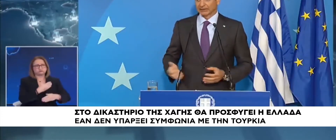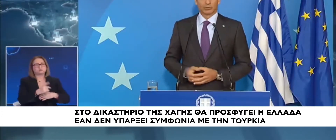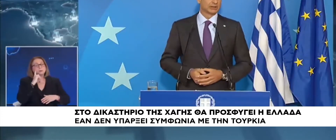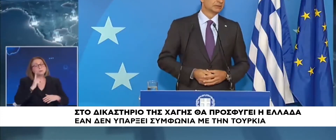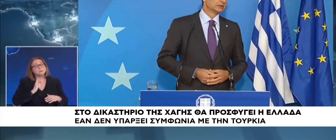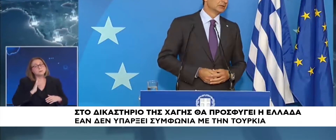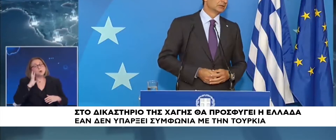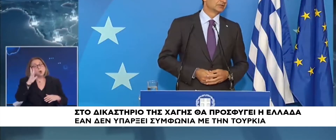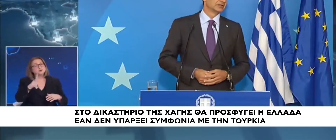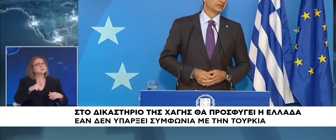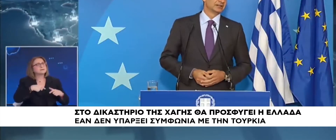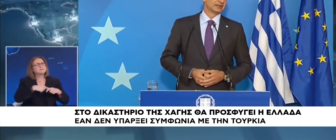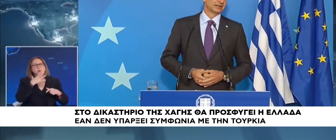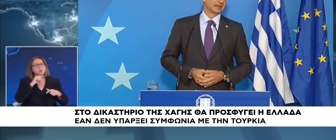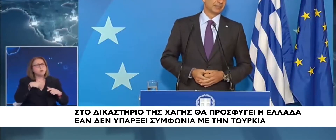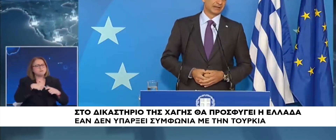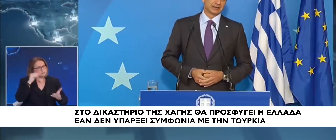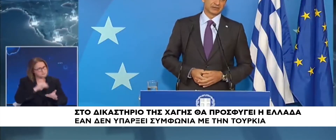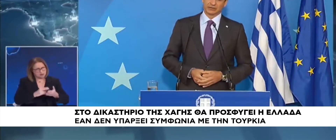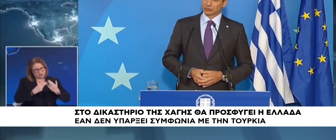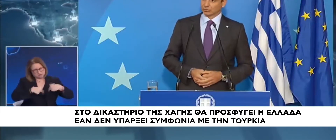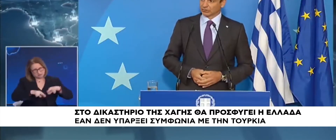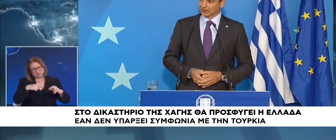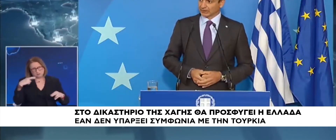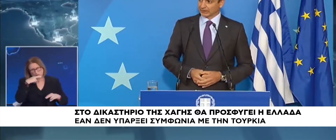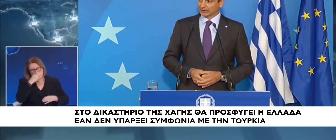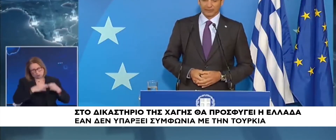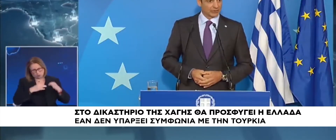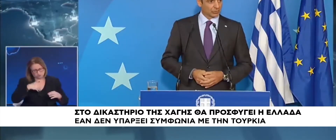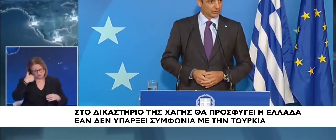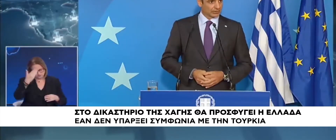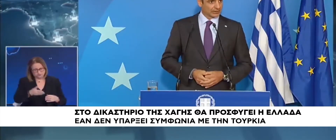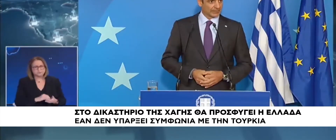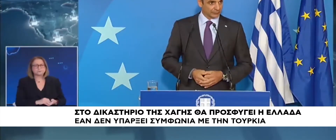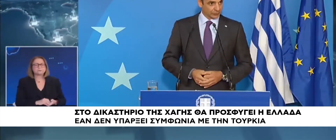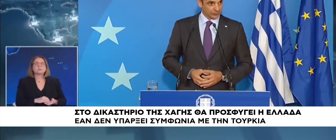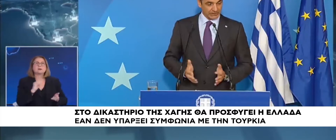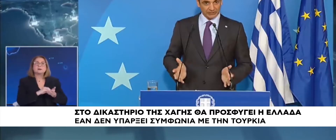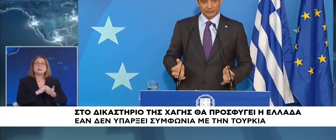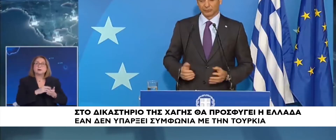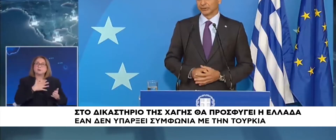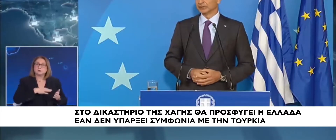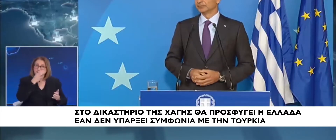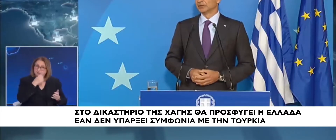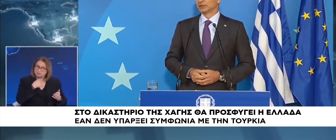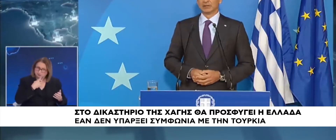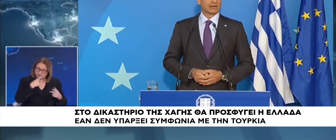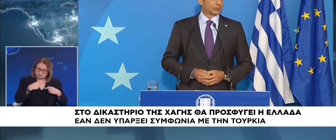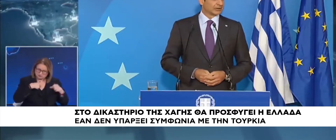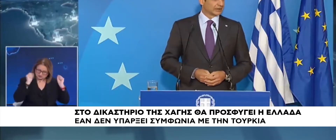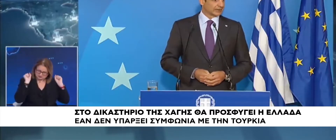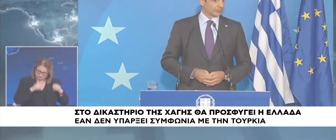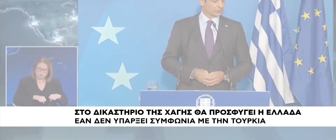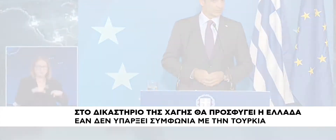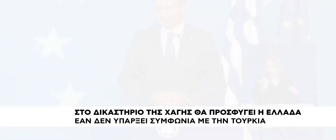θετική αναφορά στην επανένταξη των διερευνητικών επαφών η οποία έχει συμφωνηθεί από